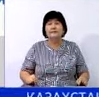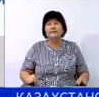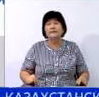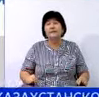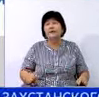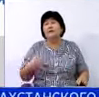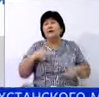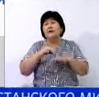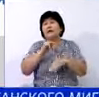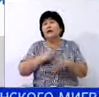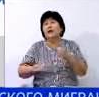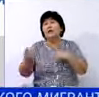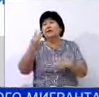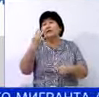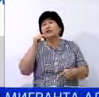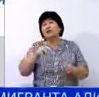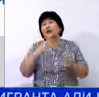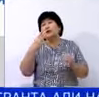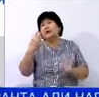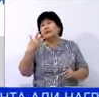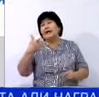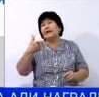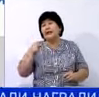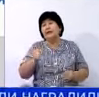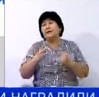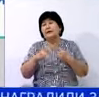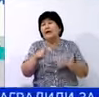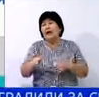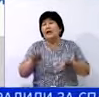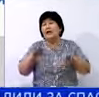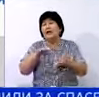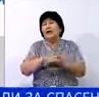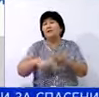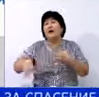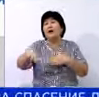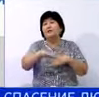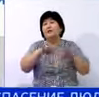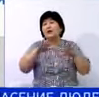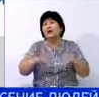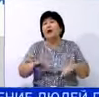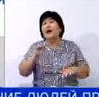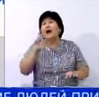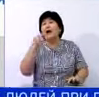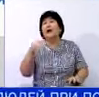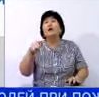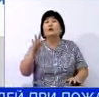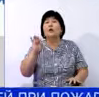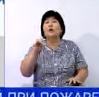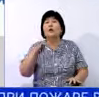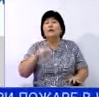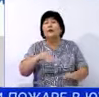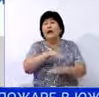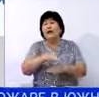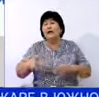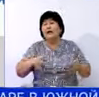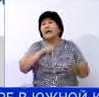Мы ведем работу по возврату 4045 гектаров земель. Они расположены вокруг населенных пунктов Ахай и Турютам, вдоль